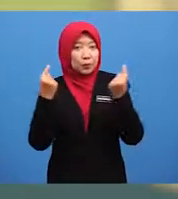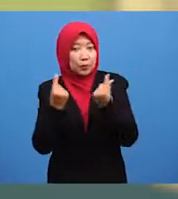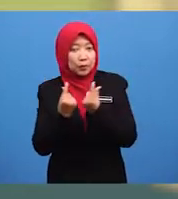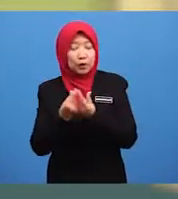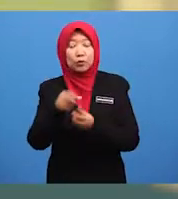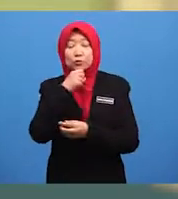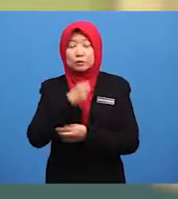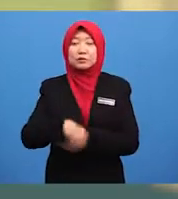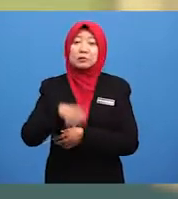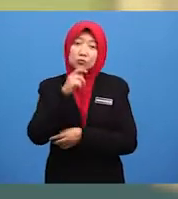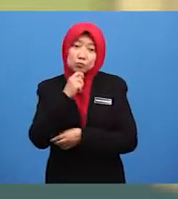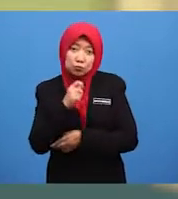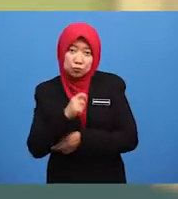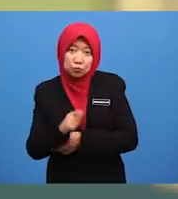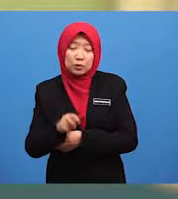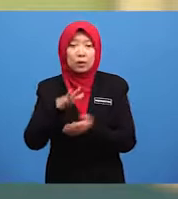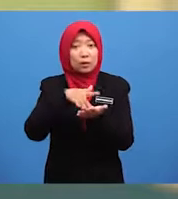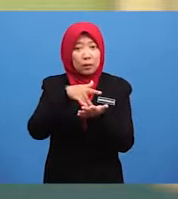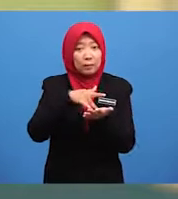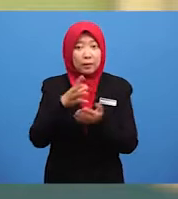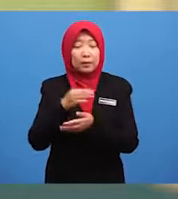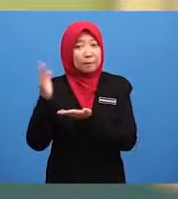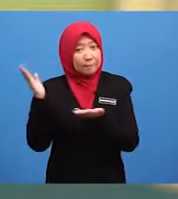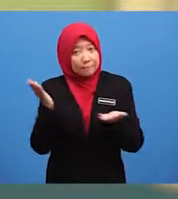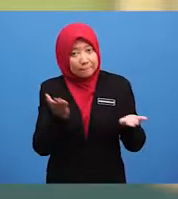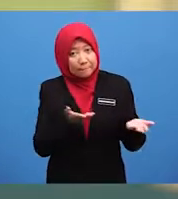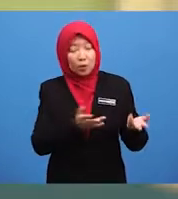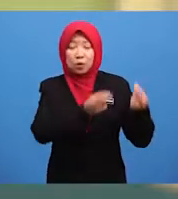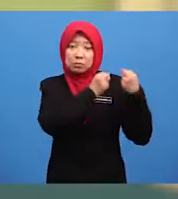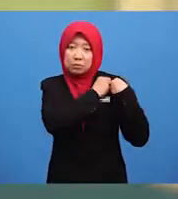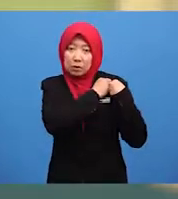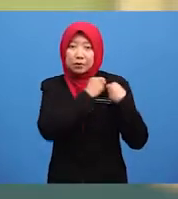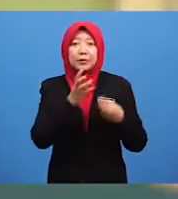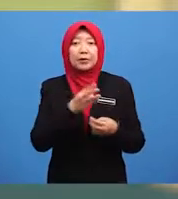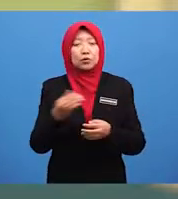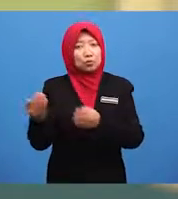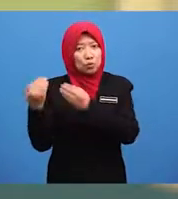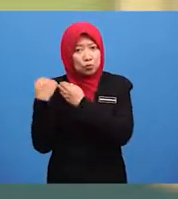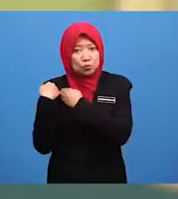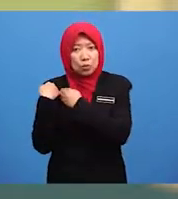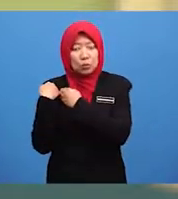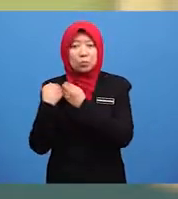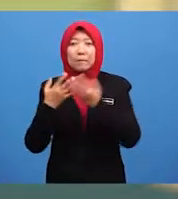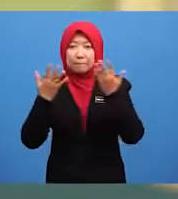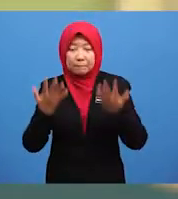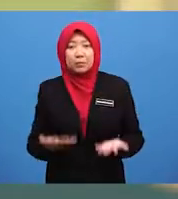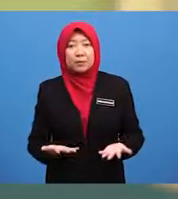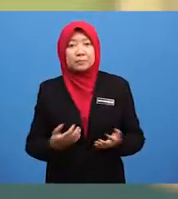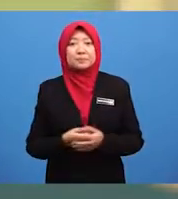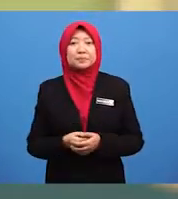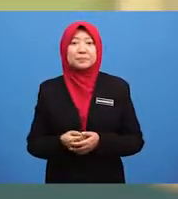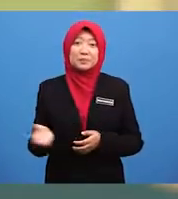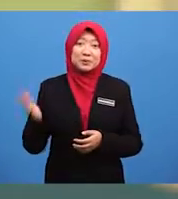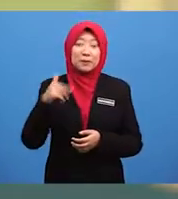usia tua yang agak lemah dan membawa bebanan dan tanggungjawab yang berat. Mari kita